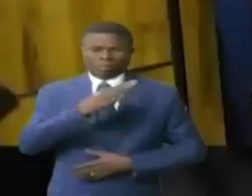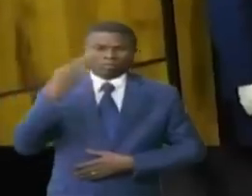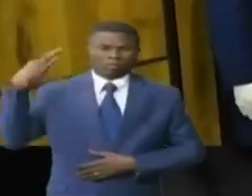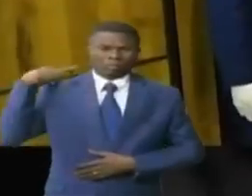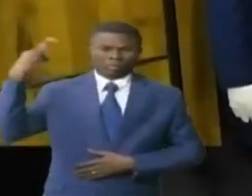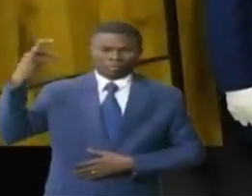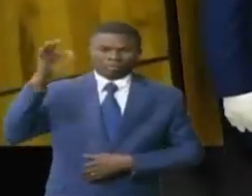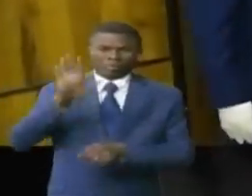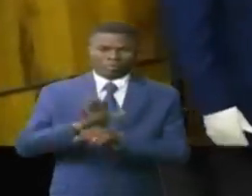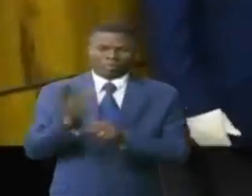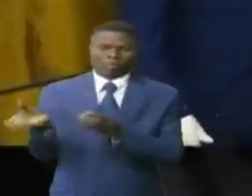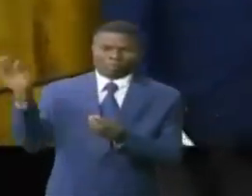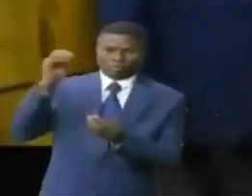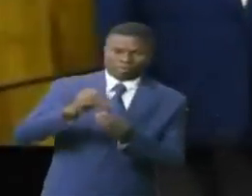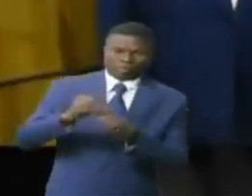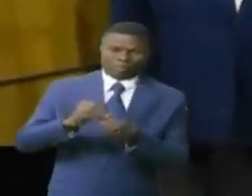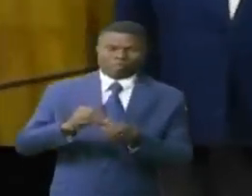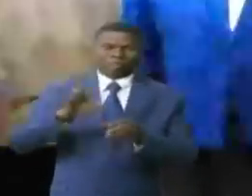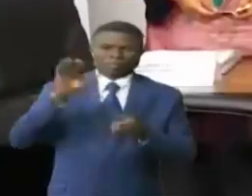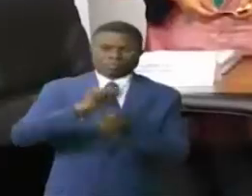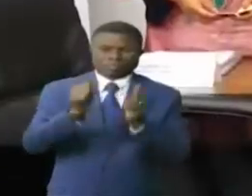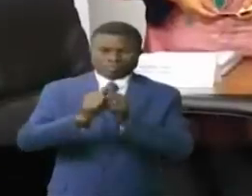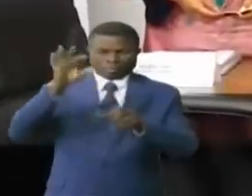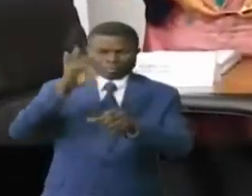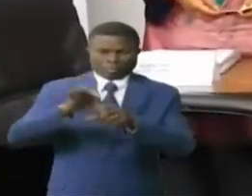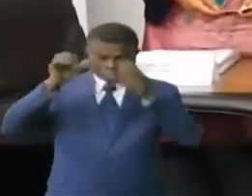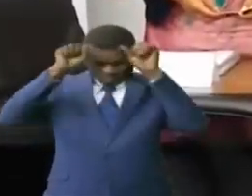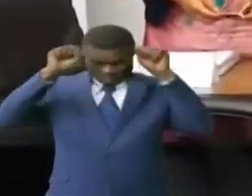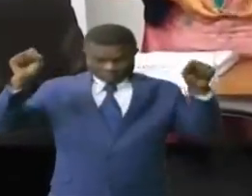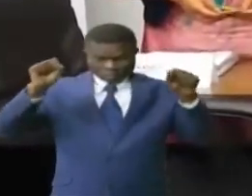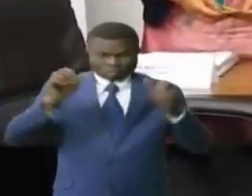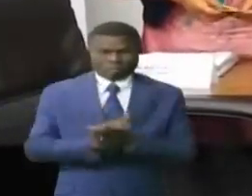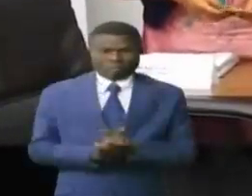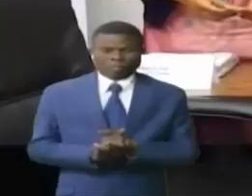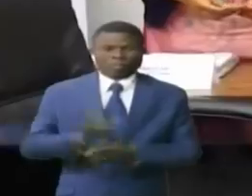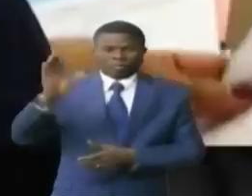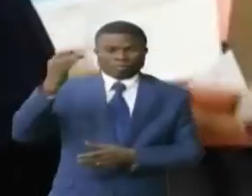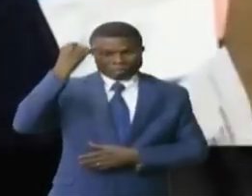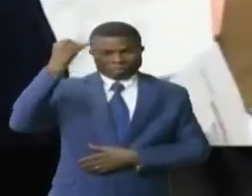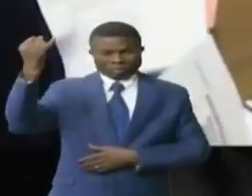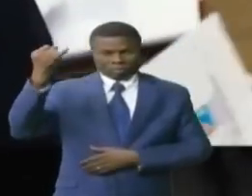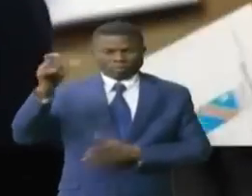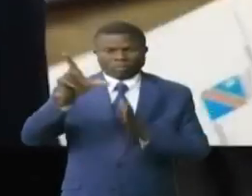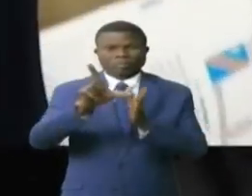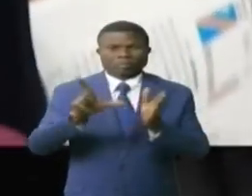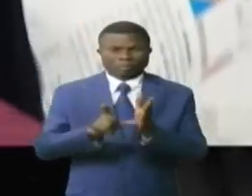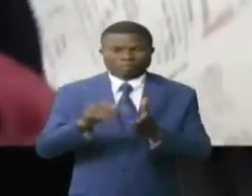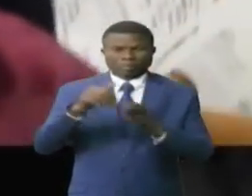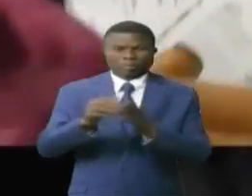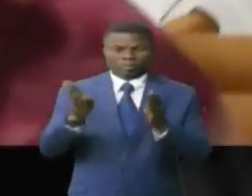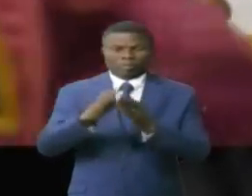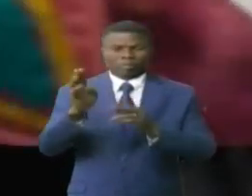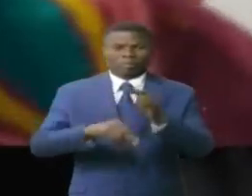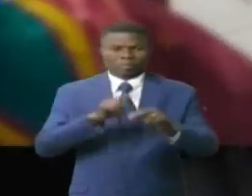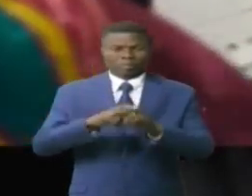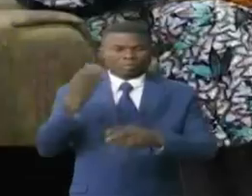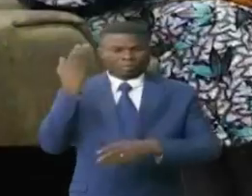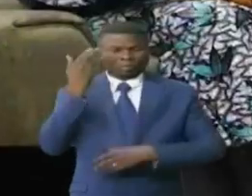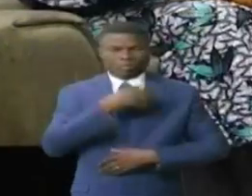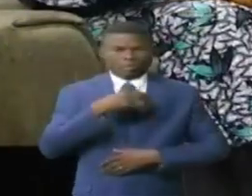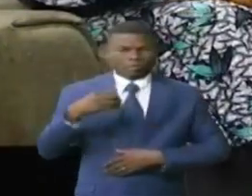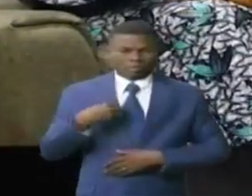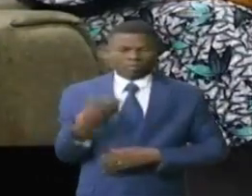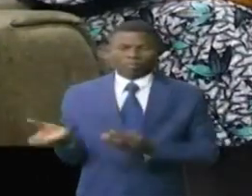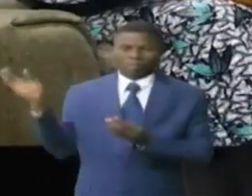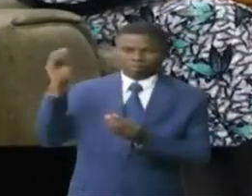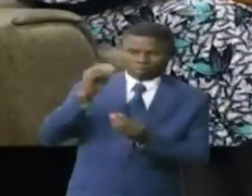de plus à la présidentielle, Noël Tchani, rendu célèbre par son initiative de loi de père et de mère, est venu grossir